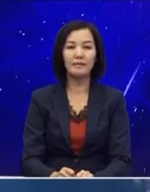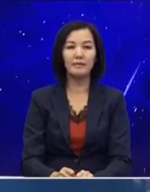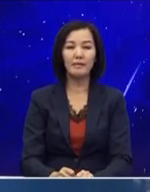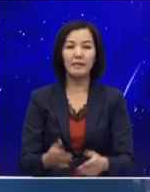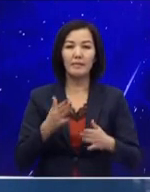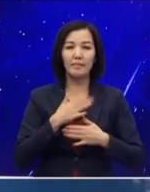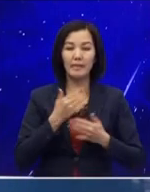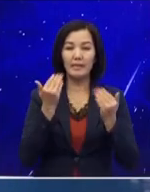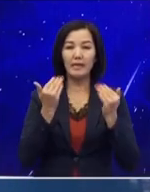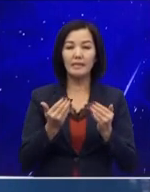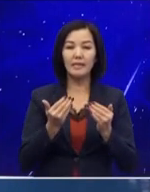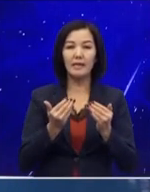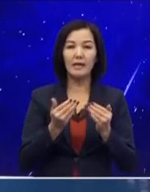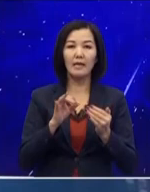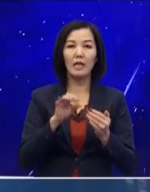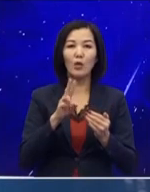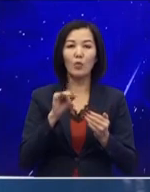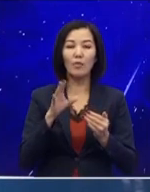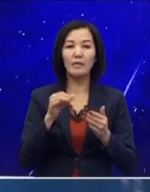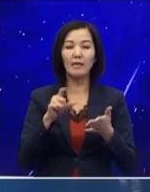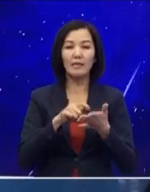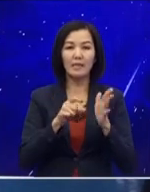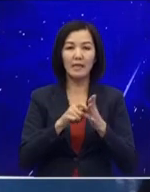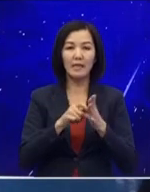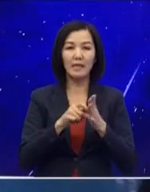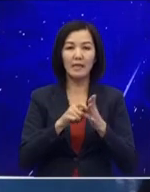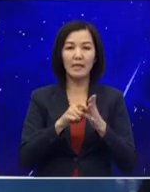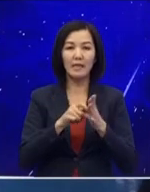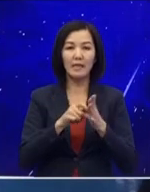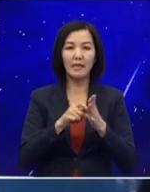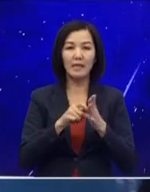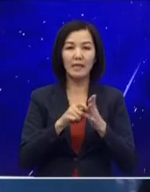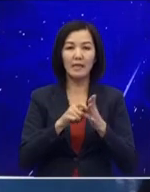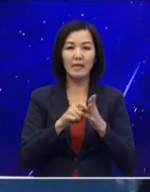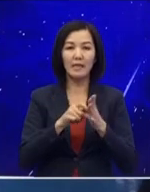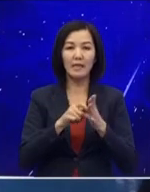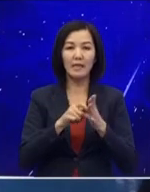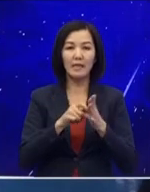Біз қазір фермамыздың инкубациялық цехында тұрмыз. Менің артында балық өнімін...